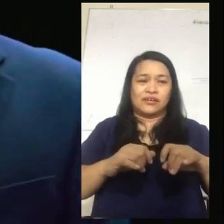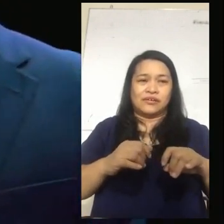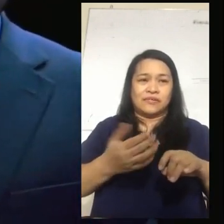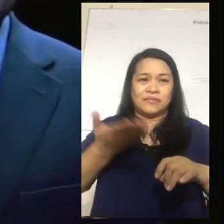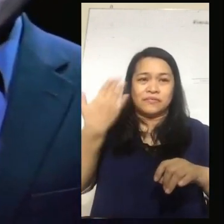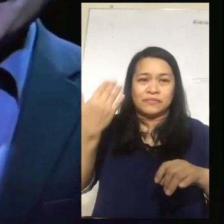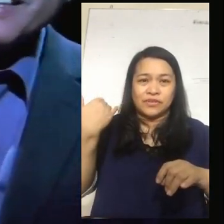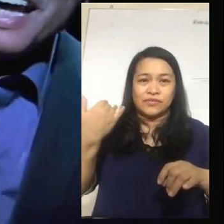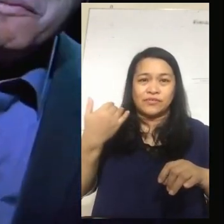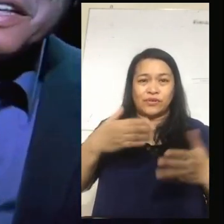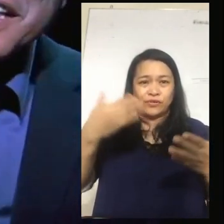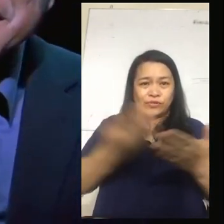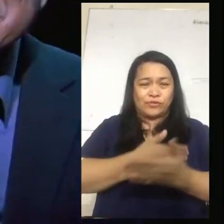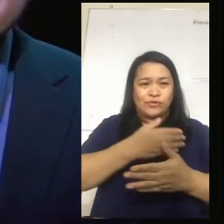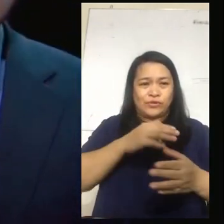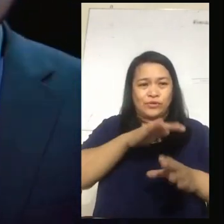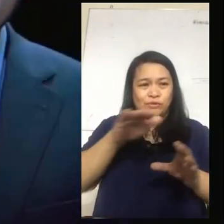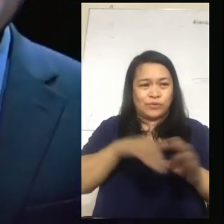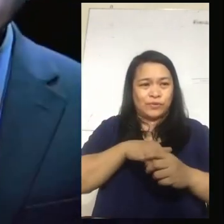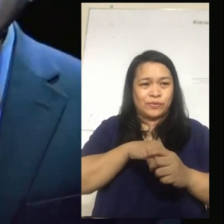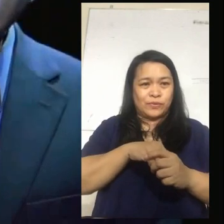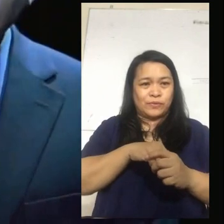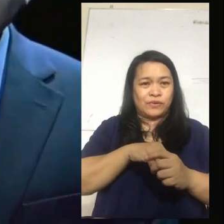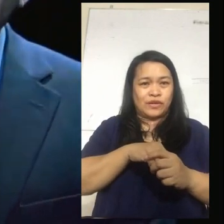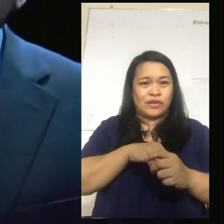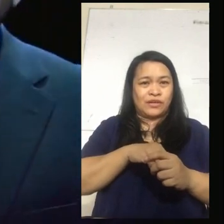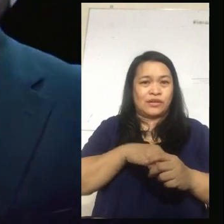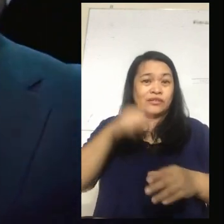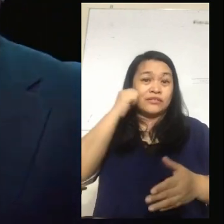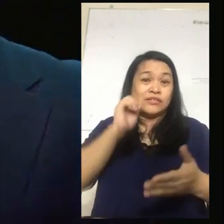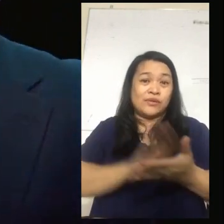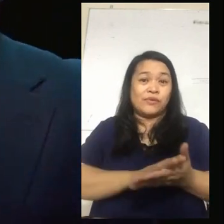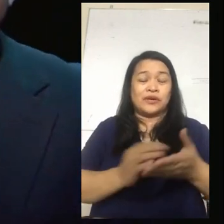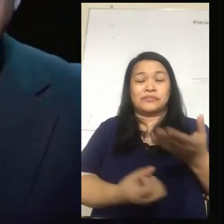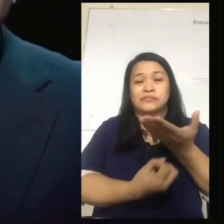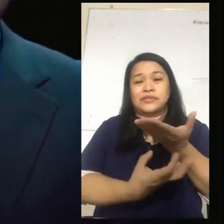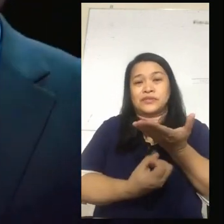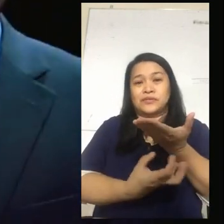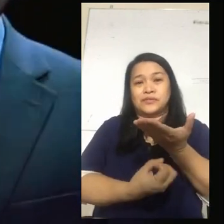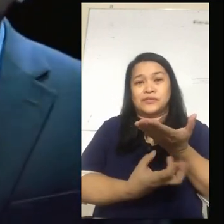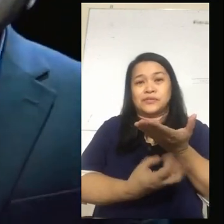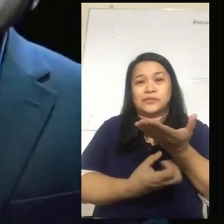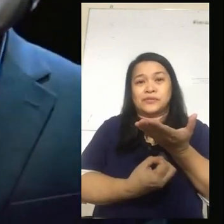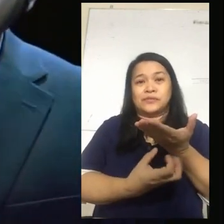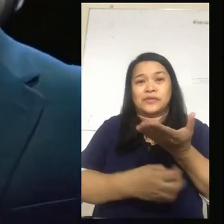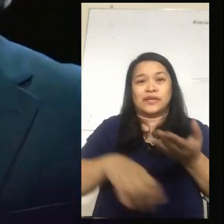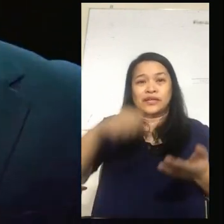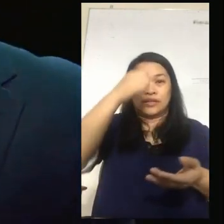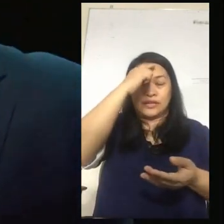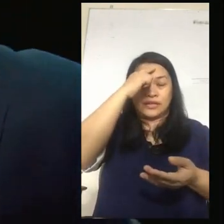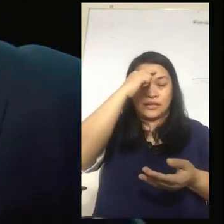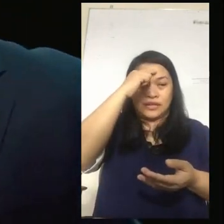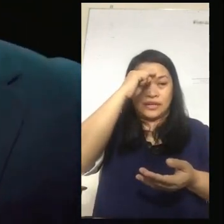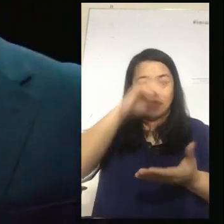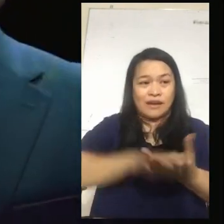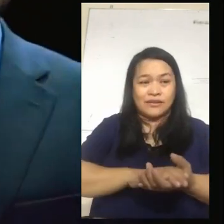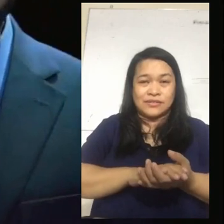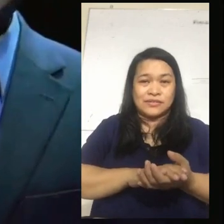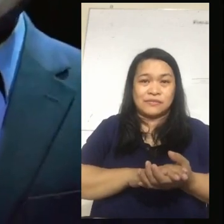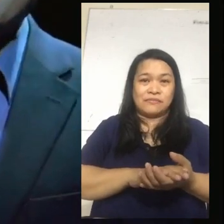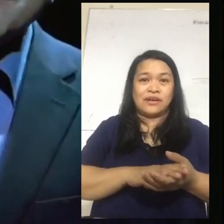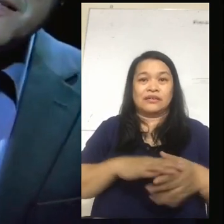Noong bago kang kasal, misis, ha? Pinagluluto, ano pa yung mister mo? Ano bang gusto mo ngayon? Alam mo ang